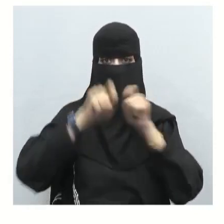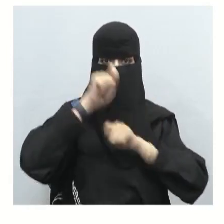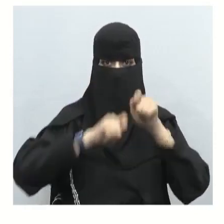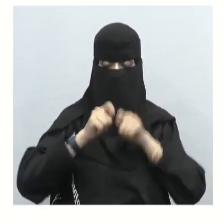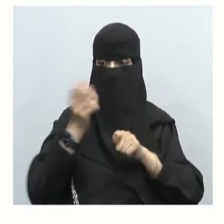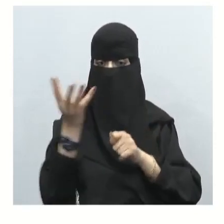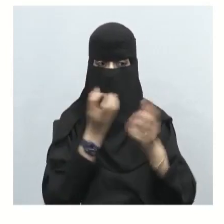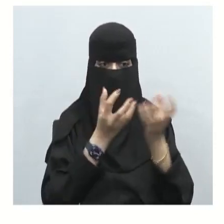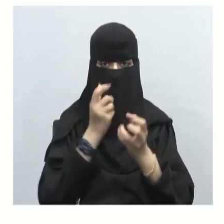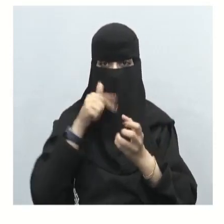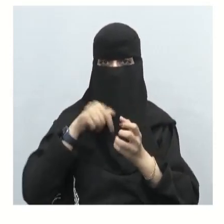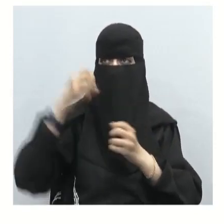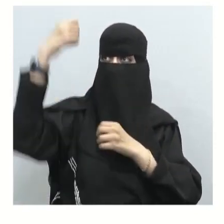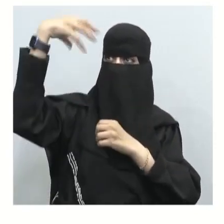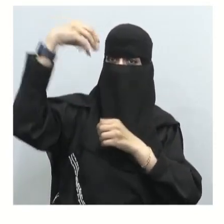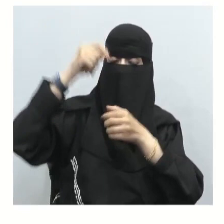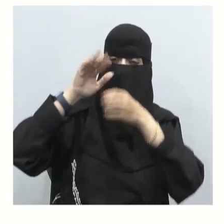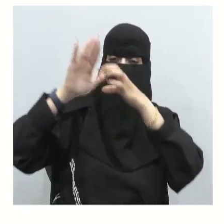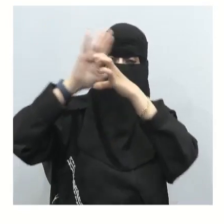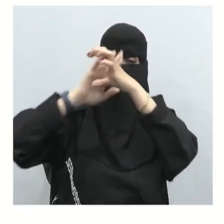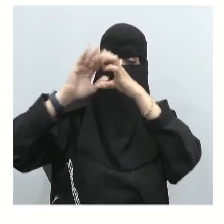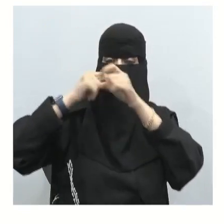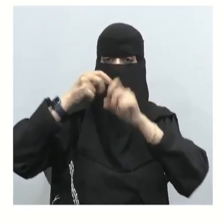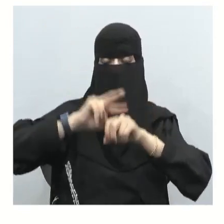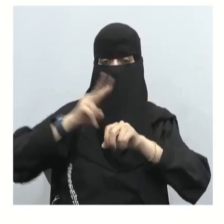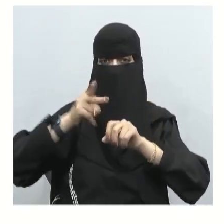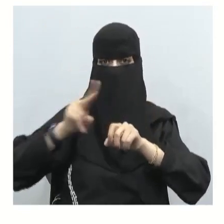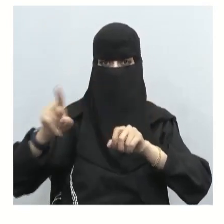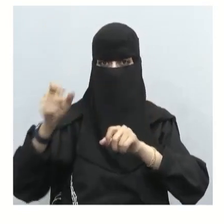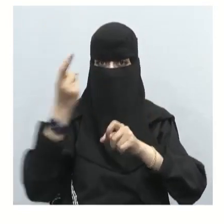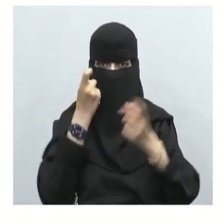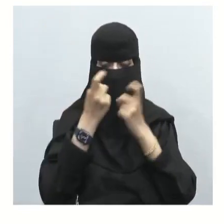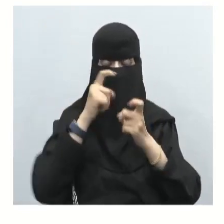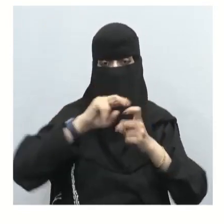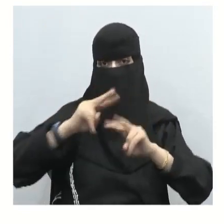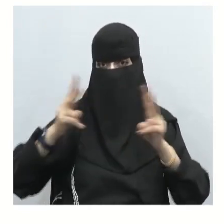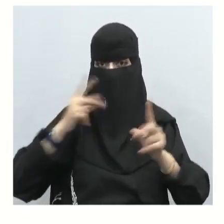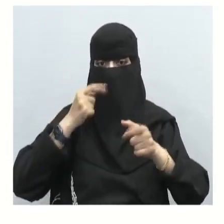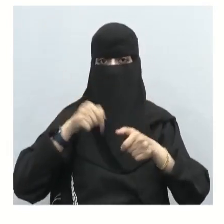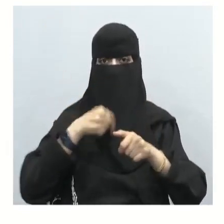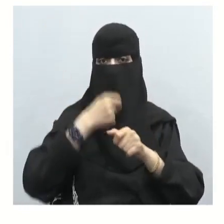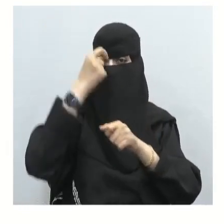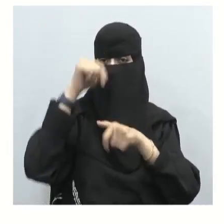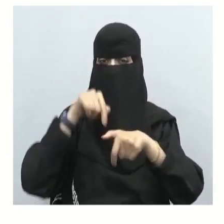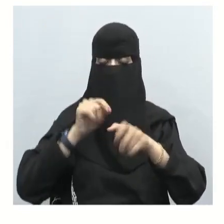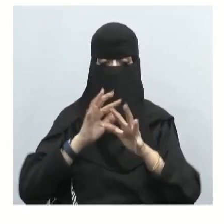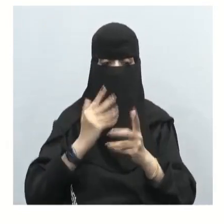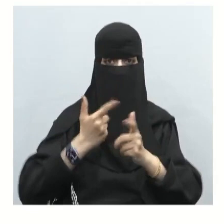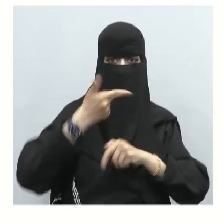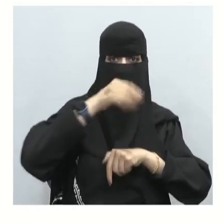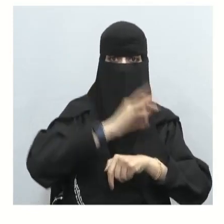مصادر ضوء ومرشحات استقطاب مختلفه سنصف نتائج التجربه ونميز